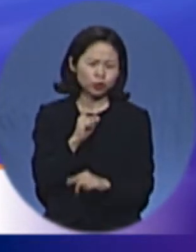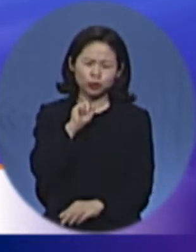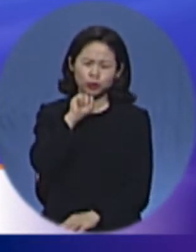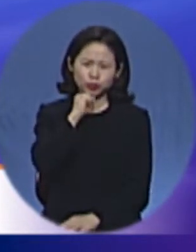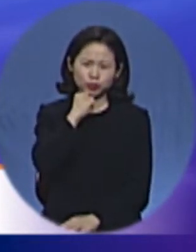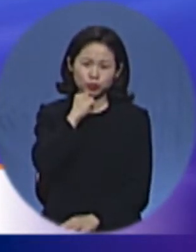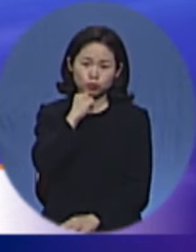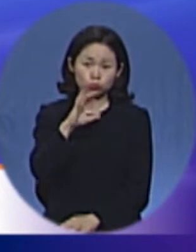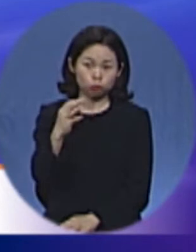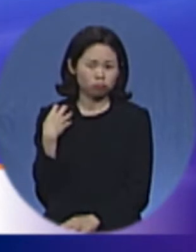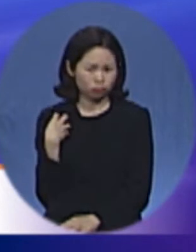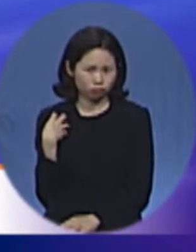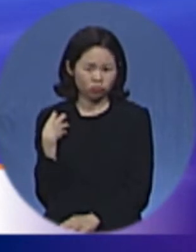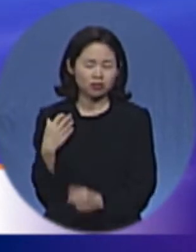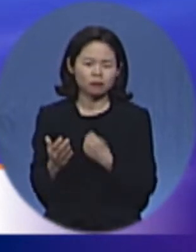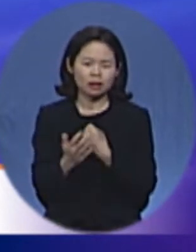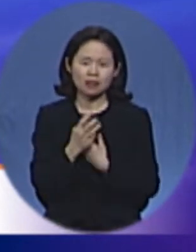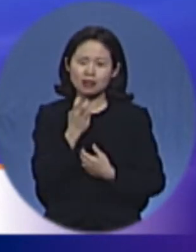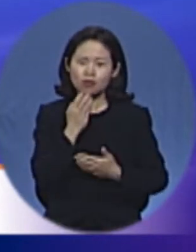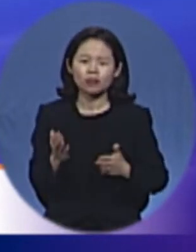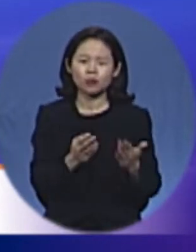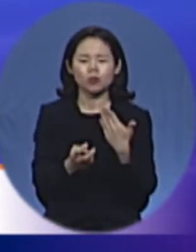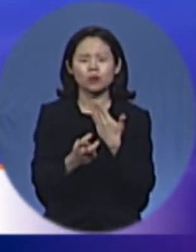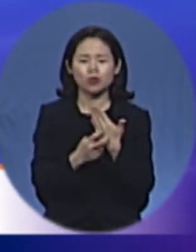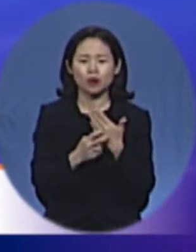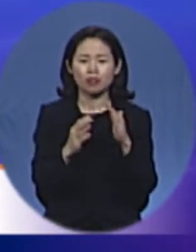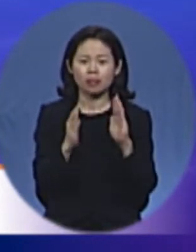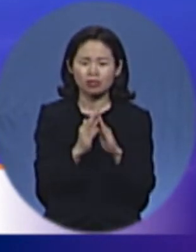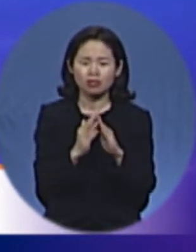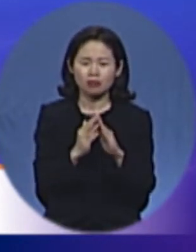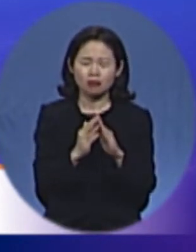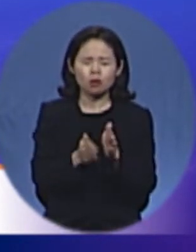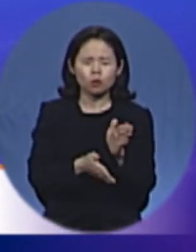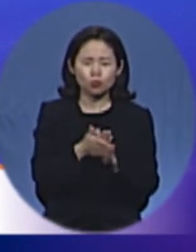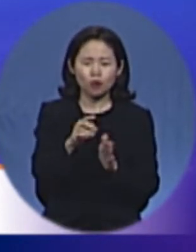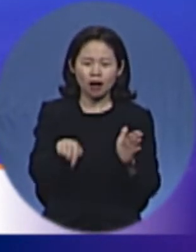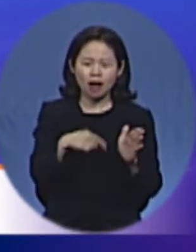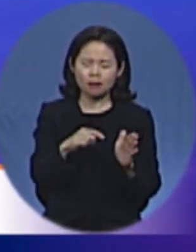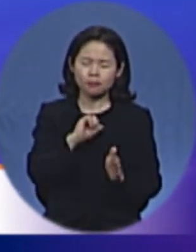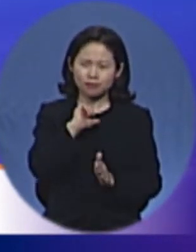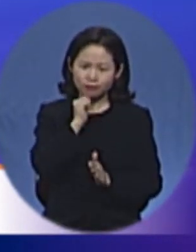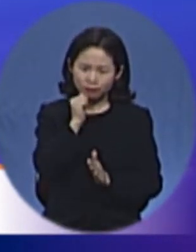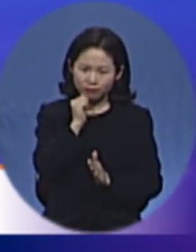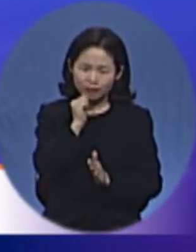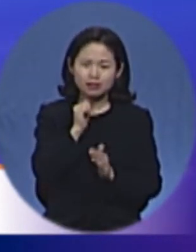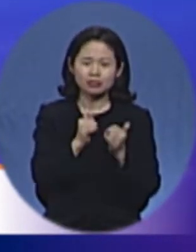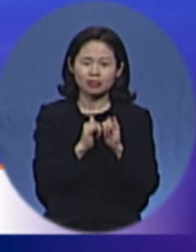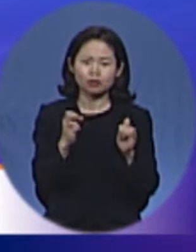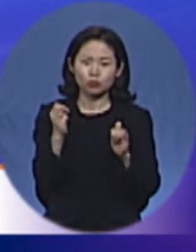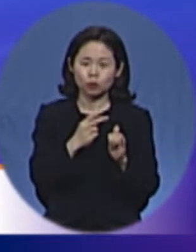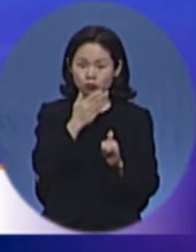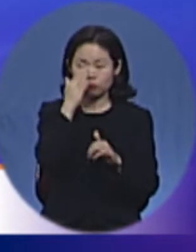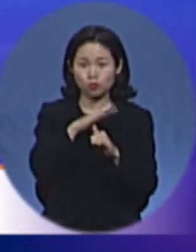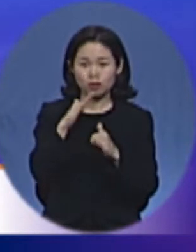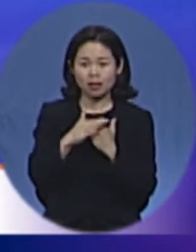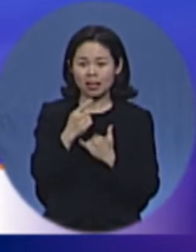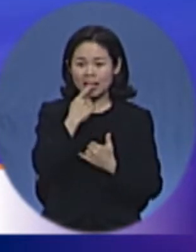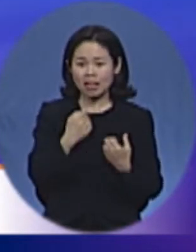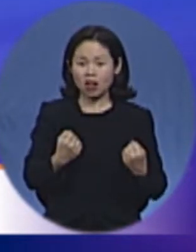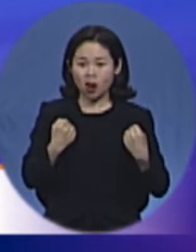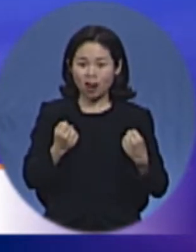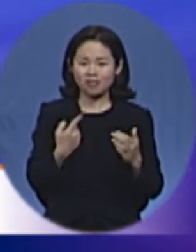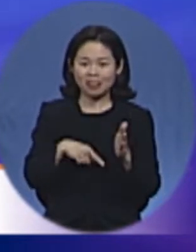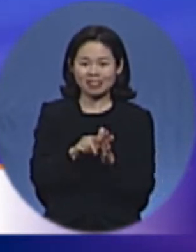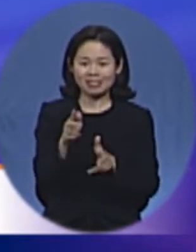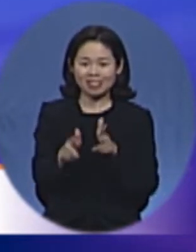쉽지 않습니다. 경기도 의료원이 도내 저소득 취약계층 아동과 이 청소년의 치아 건강을 지켜주기 위한 사업을